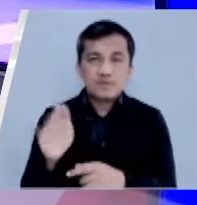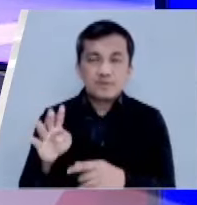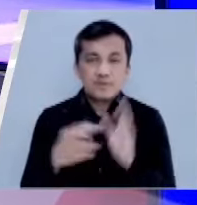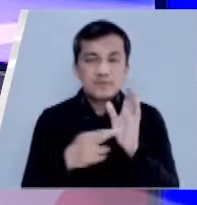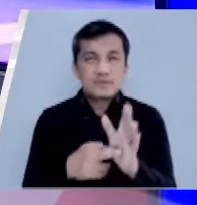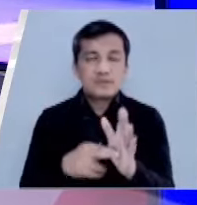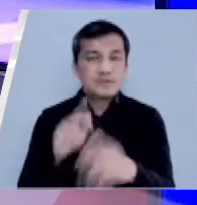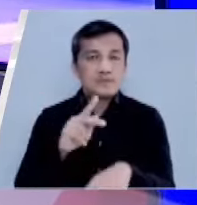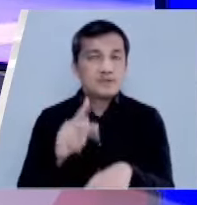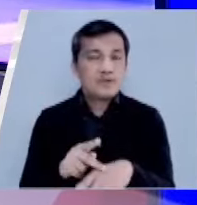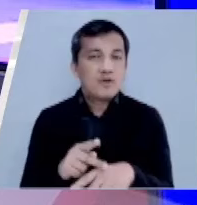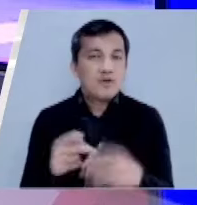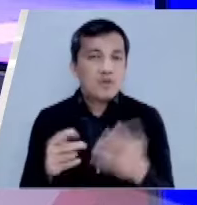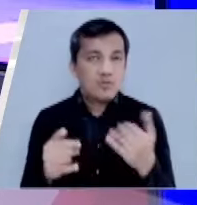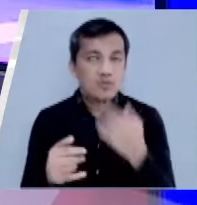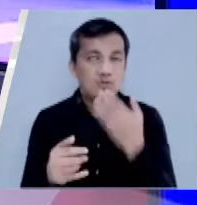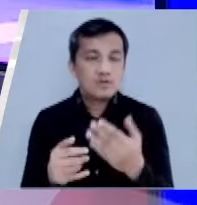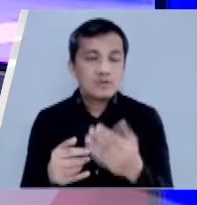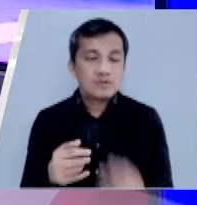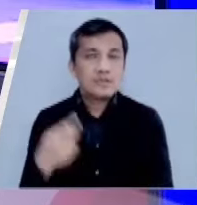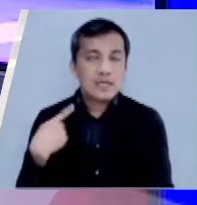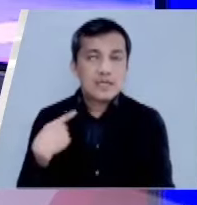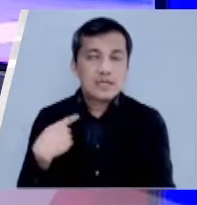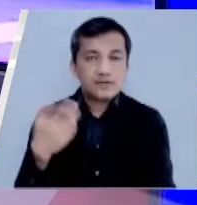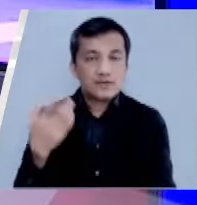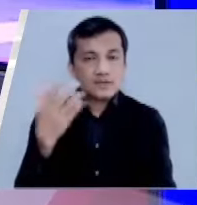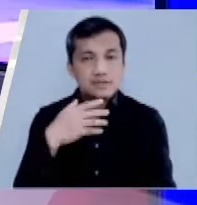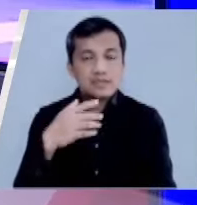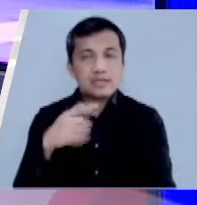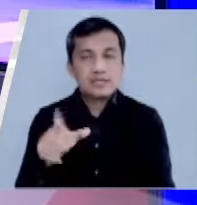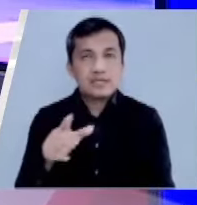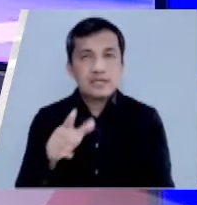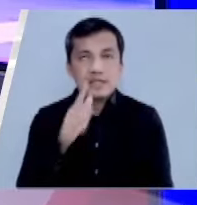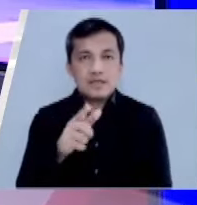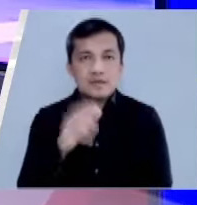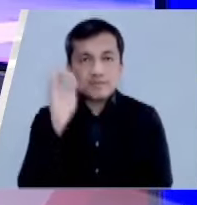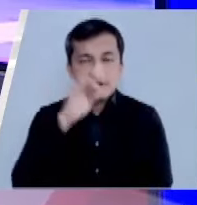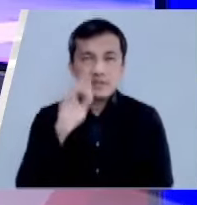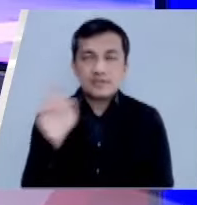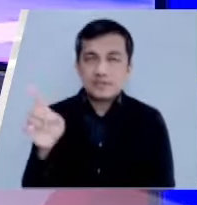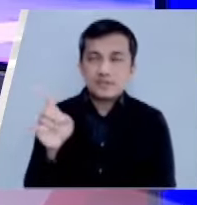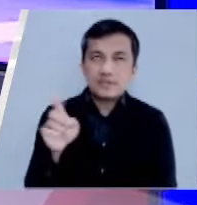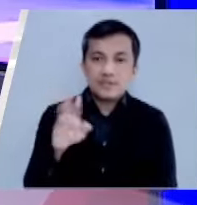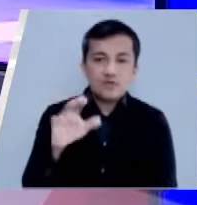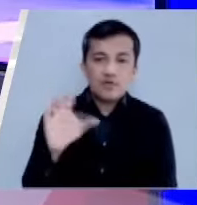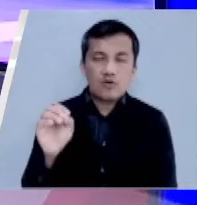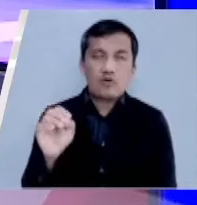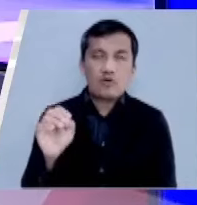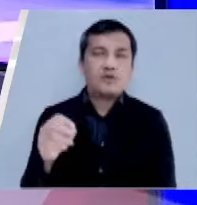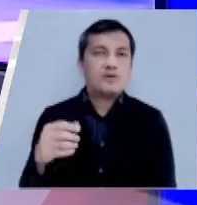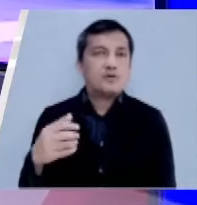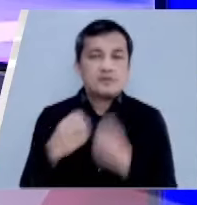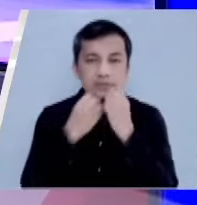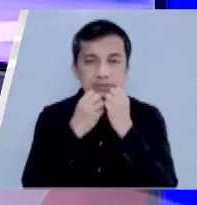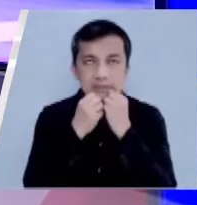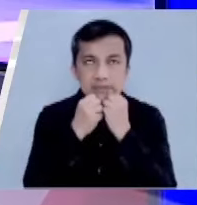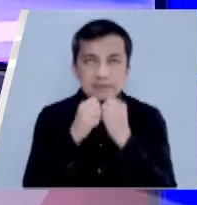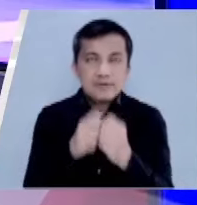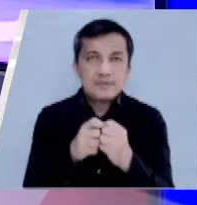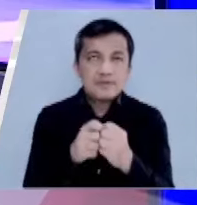Philippines dahil with all the glitz and glamour, one lucky Pinoy si Roco na hindi pinalampas ang makaselka o